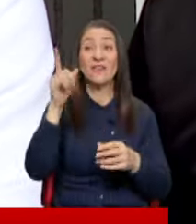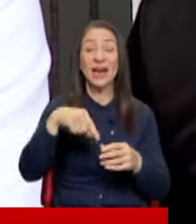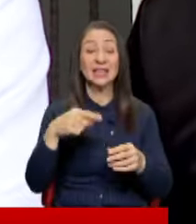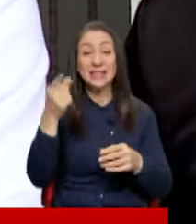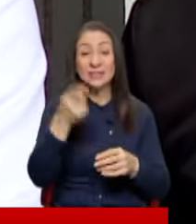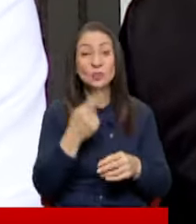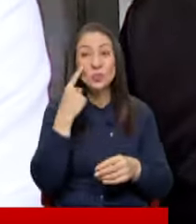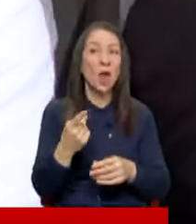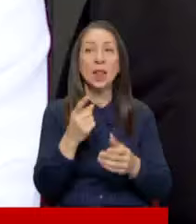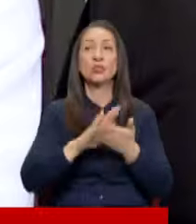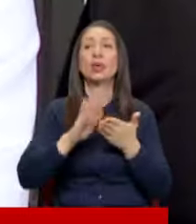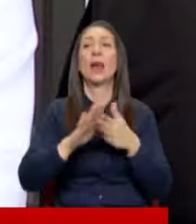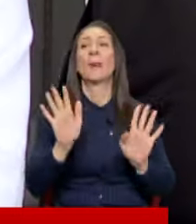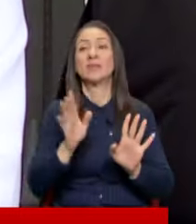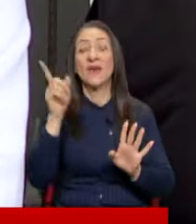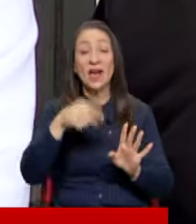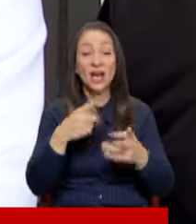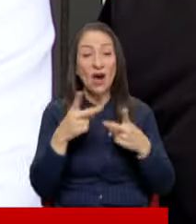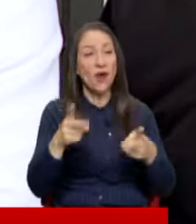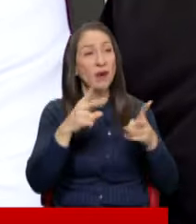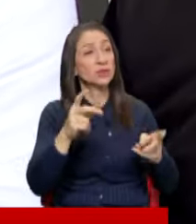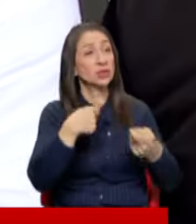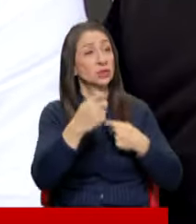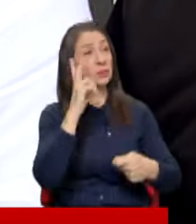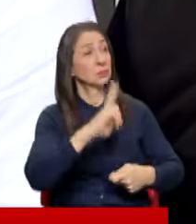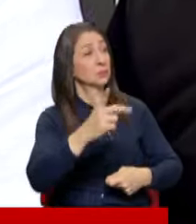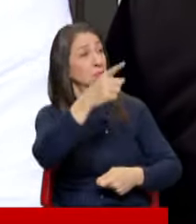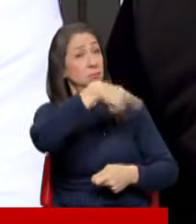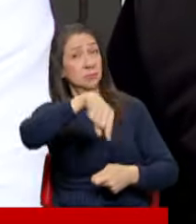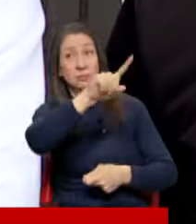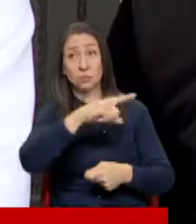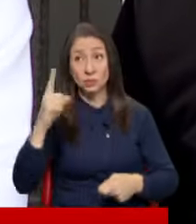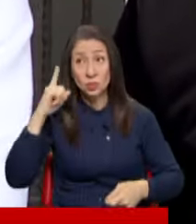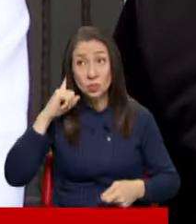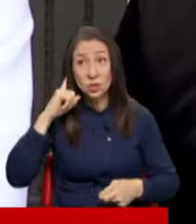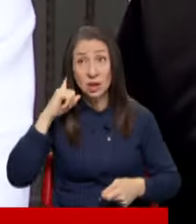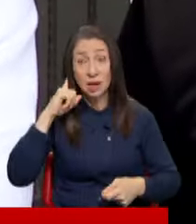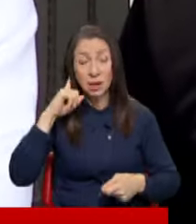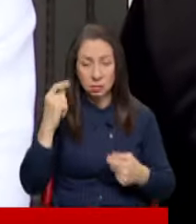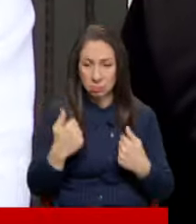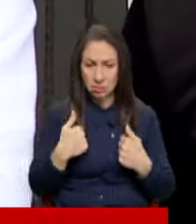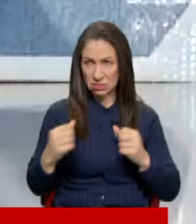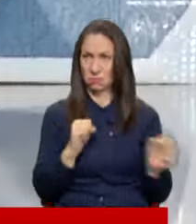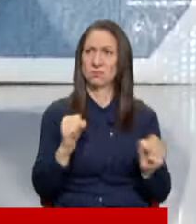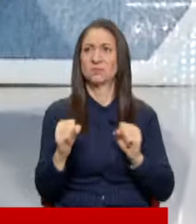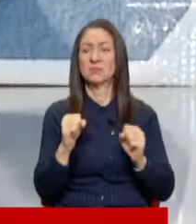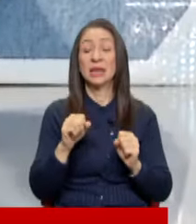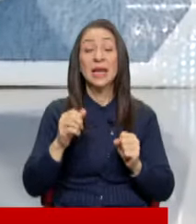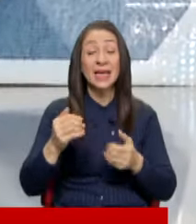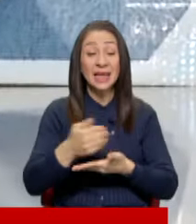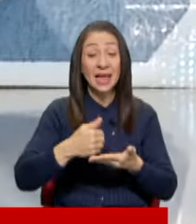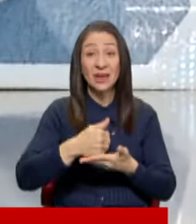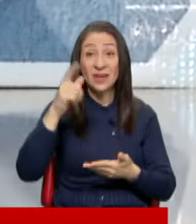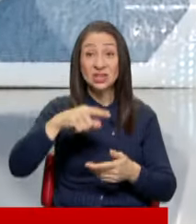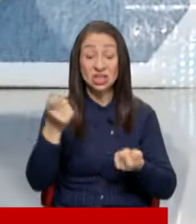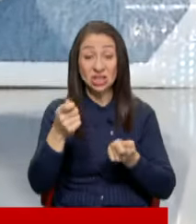dilimlerinin güncellenmemesi Vergi affına uğrayan E zengin müteahhitlerin olduğunu duyunca biz öfkeliyiz gelir vergisi